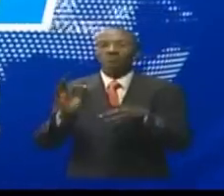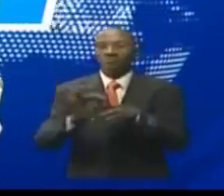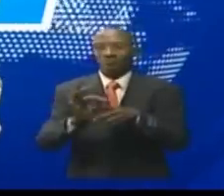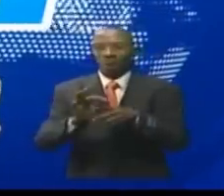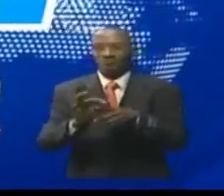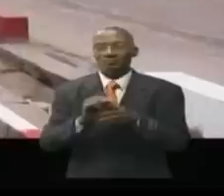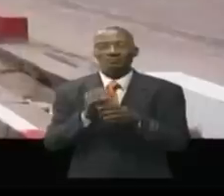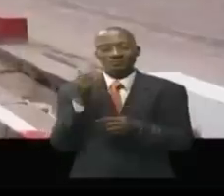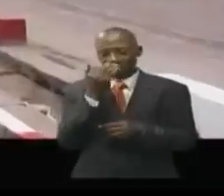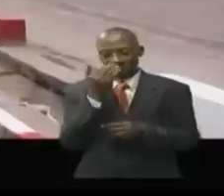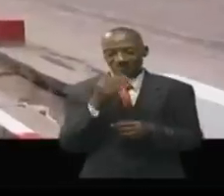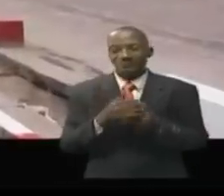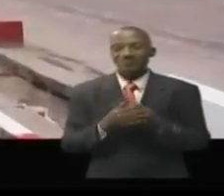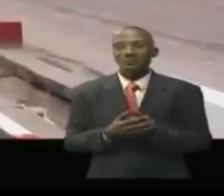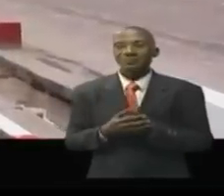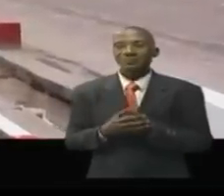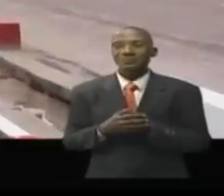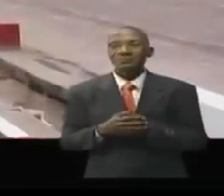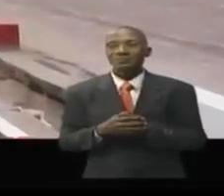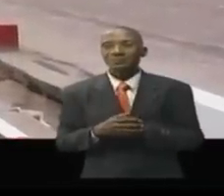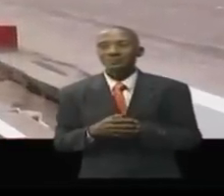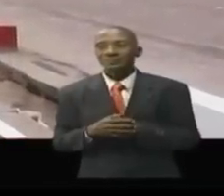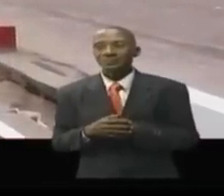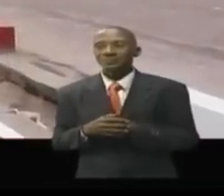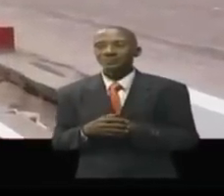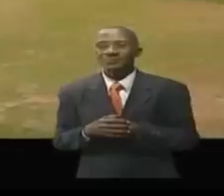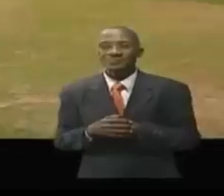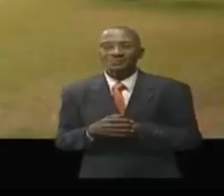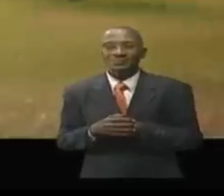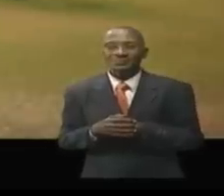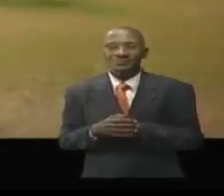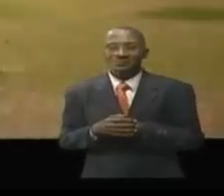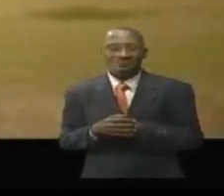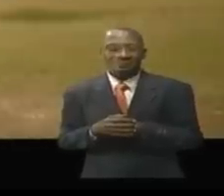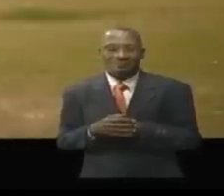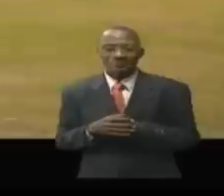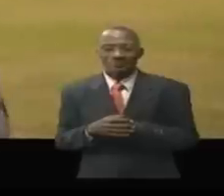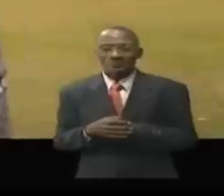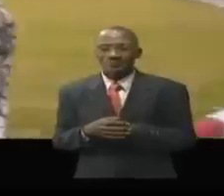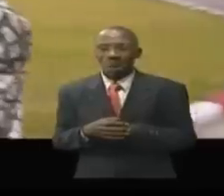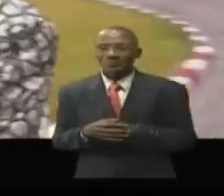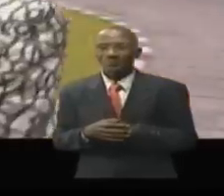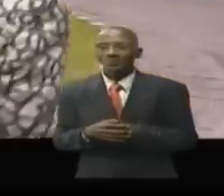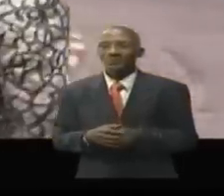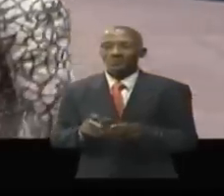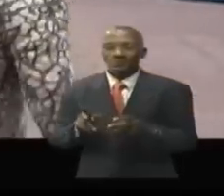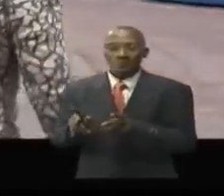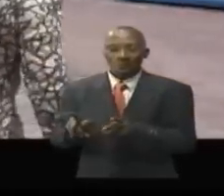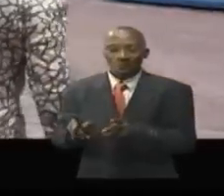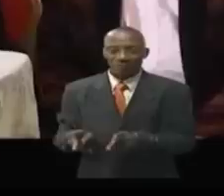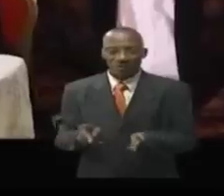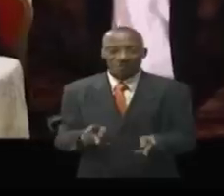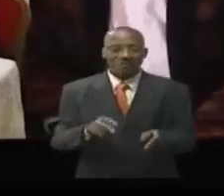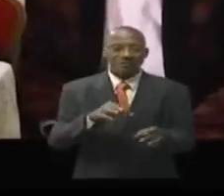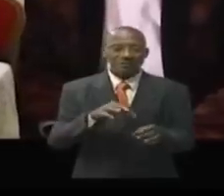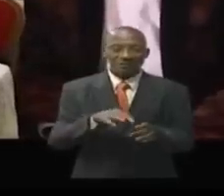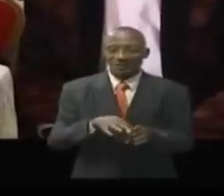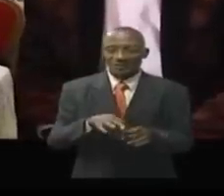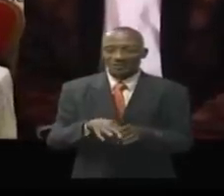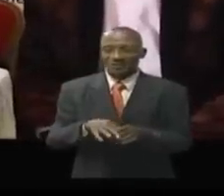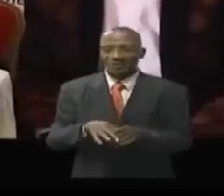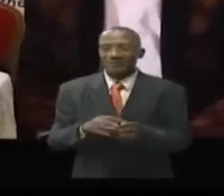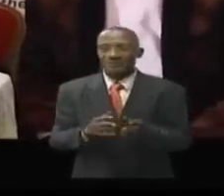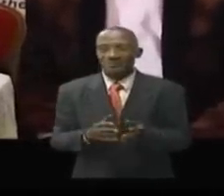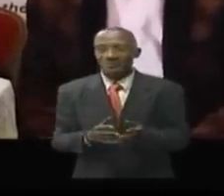ce reportage. La démocratie et la gouvernance en Afrique par des processus électoraux pacifiques, les